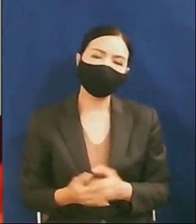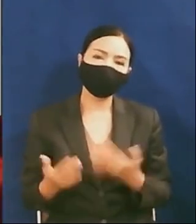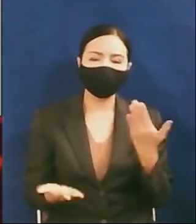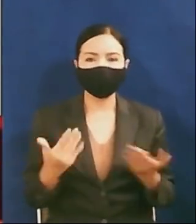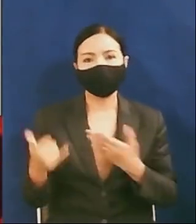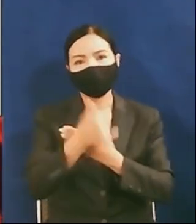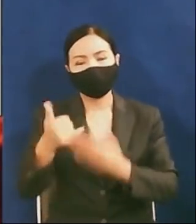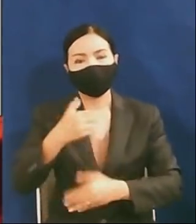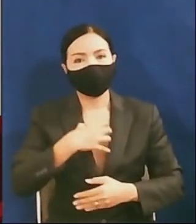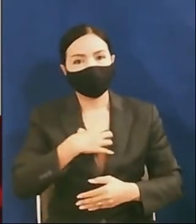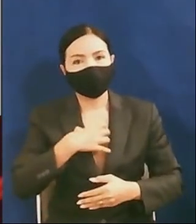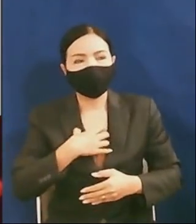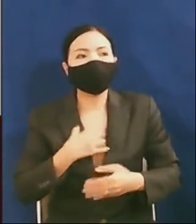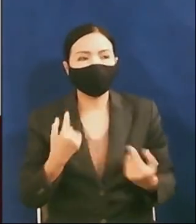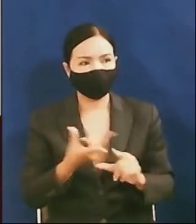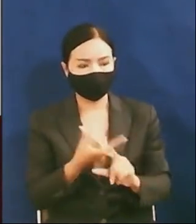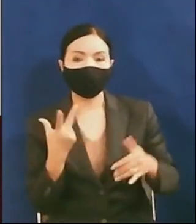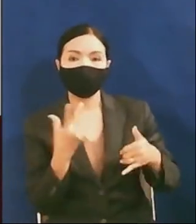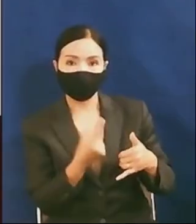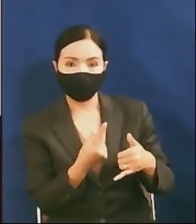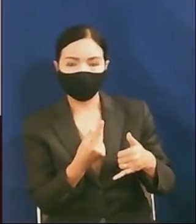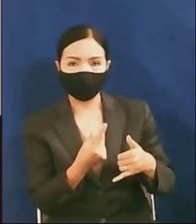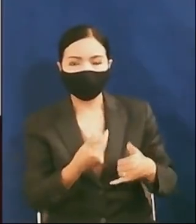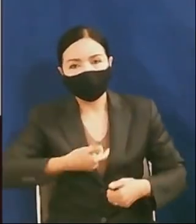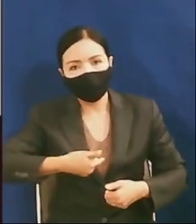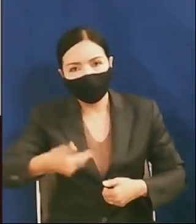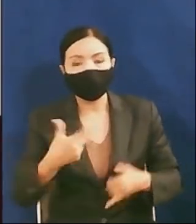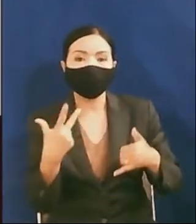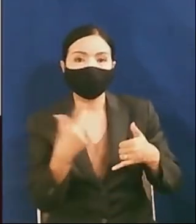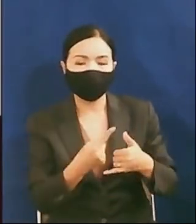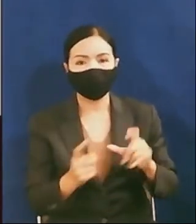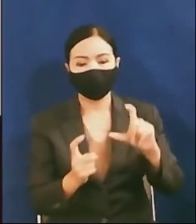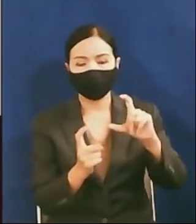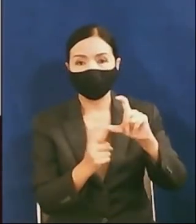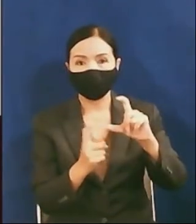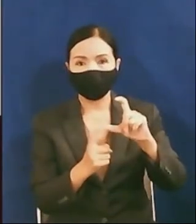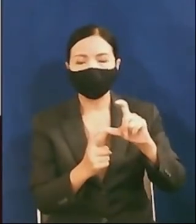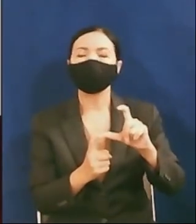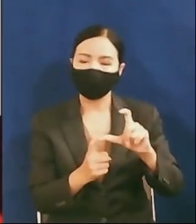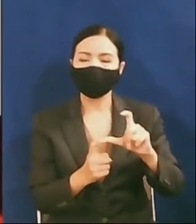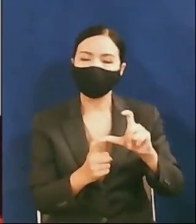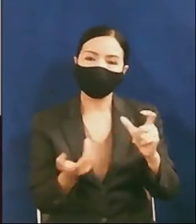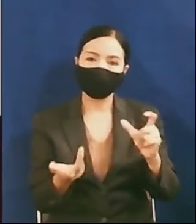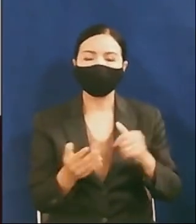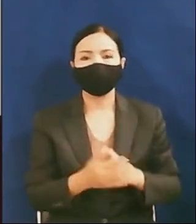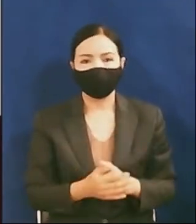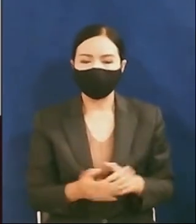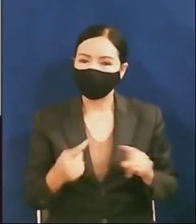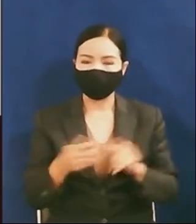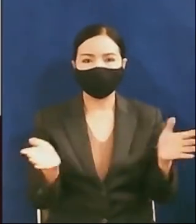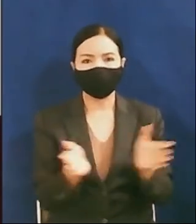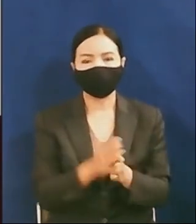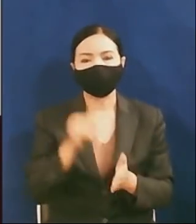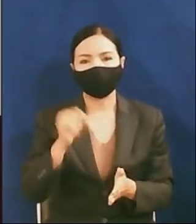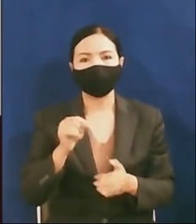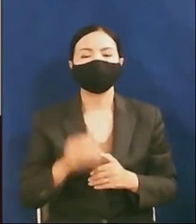จะระบุในเรื่องของวัคซีนนะครับที่มาขอฉีดเรื่องของไฟเซอร์ก็เป็นความก้าวหน้าที่แจ้งรวมอยู่ในนี้แล้วนะครับ